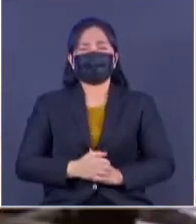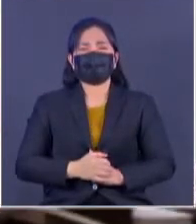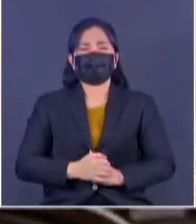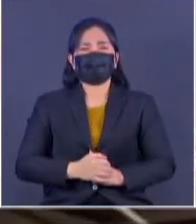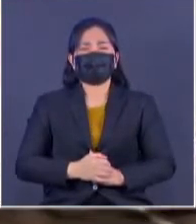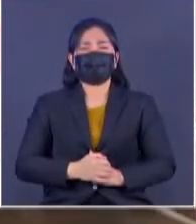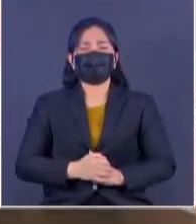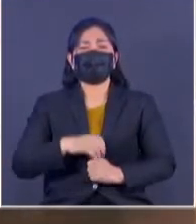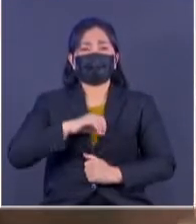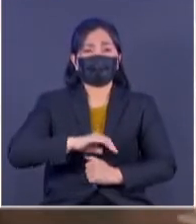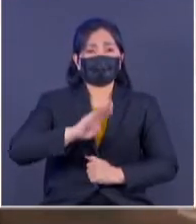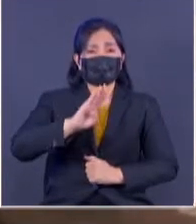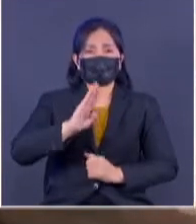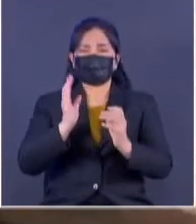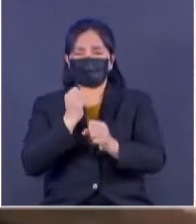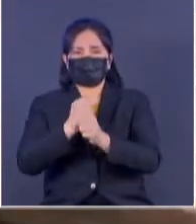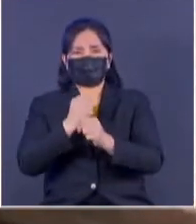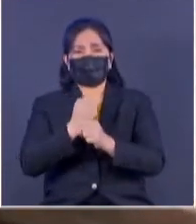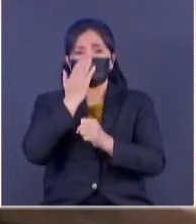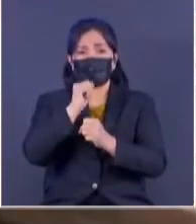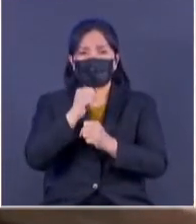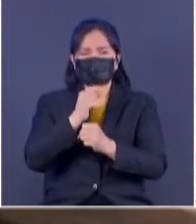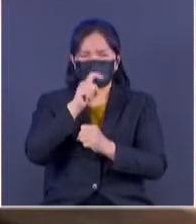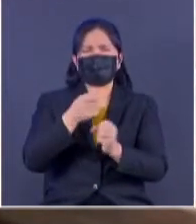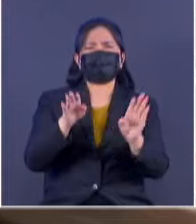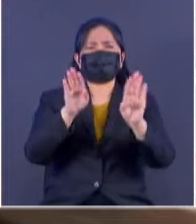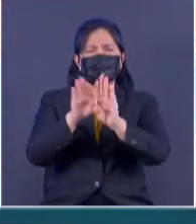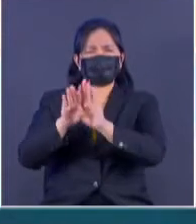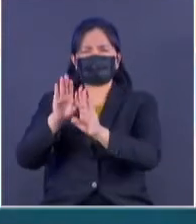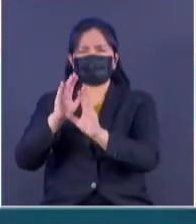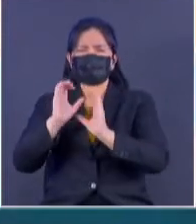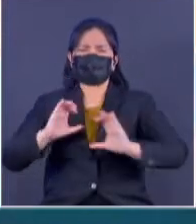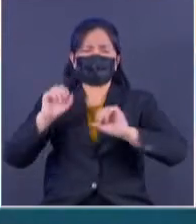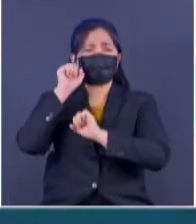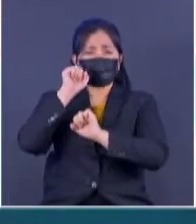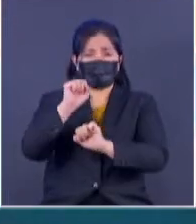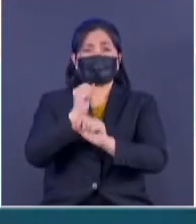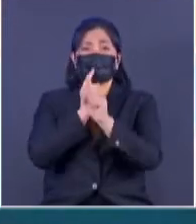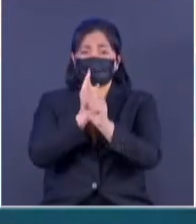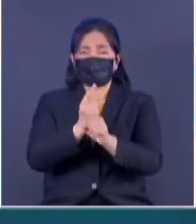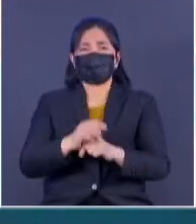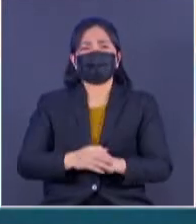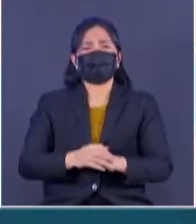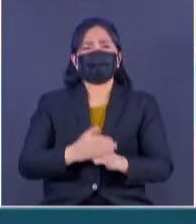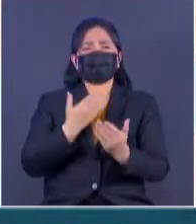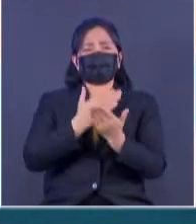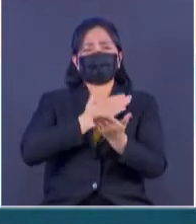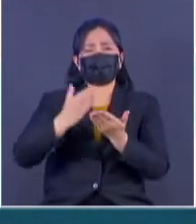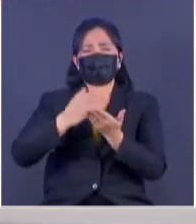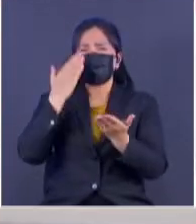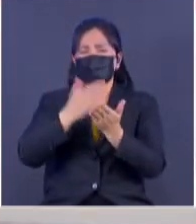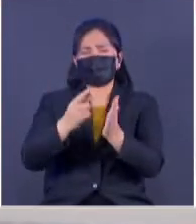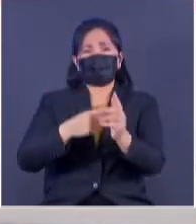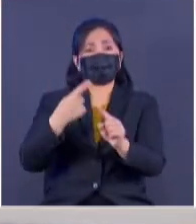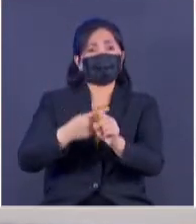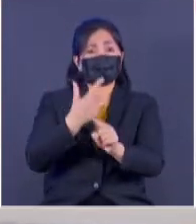องปิดกิจการจากมาตรการของรัฐเนี่ยนะครับโดยทำการให้พักชำระเงินต้นและพักชำระดอกเบี้ยเป็นระยะเวลา3เดือนเริ่มตั้งแต่